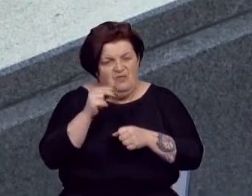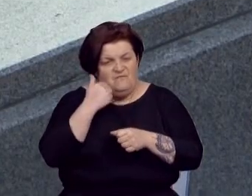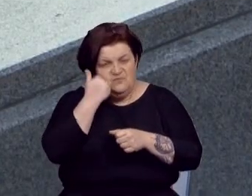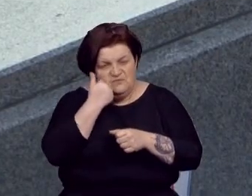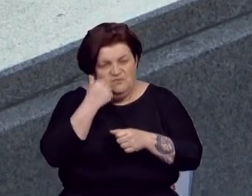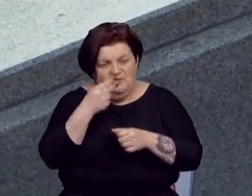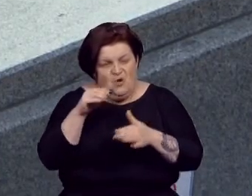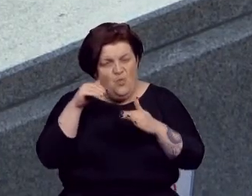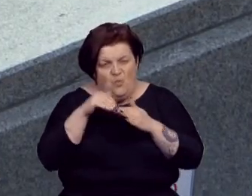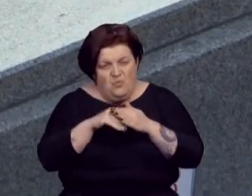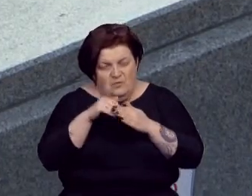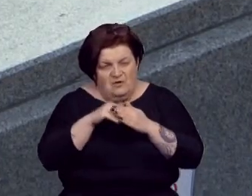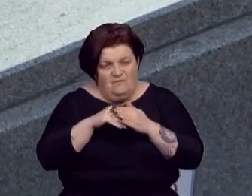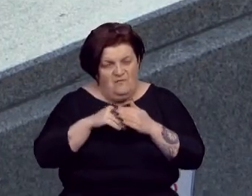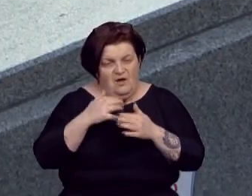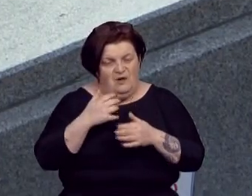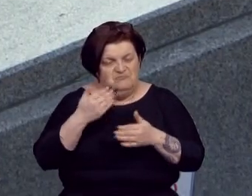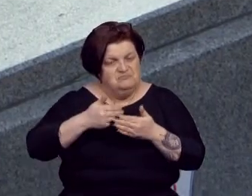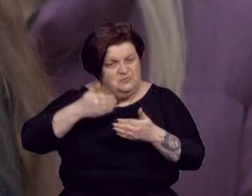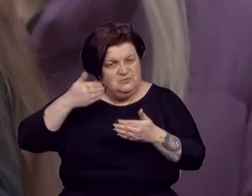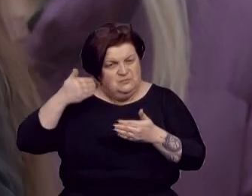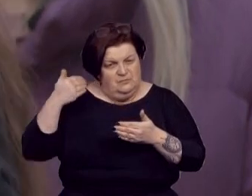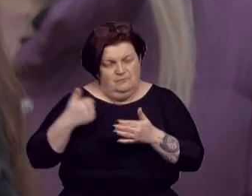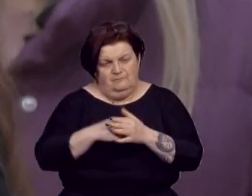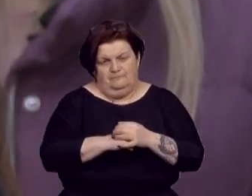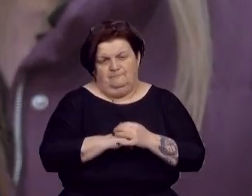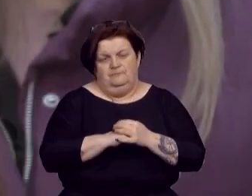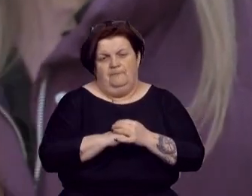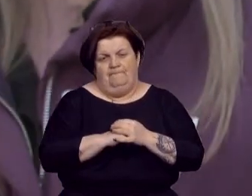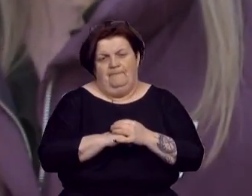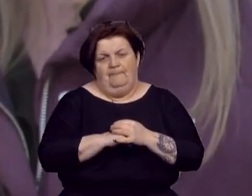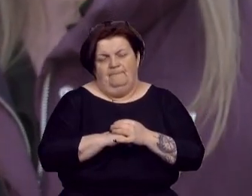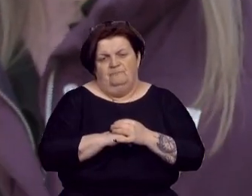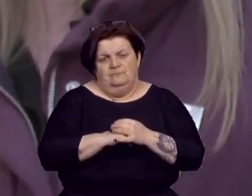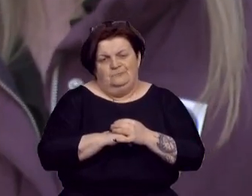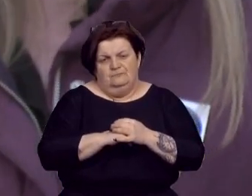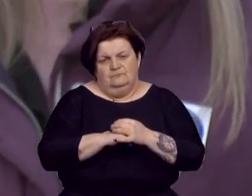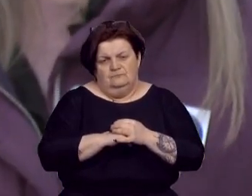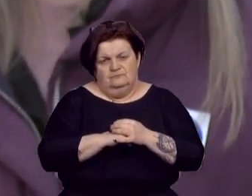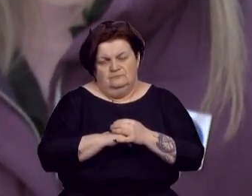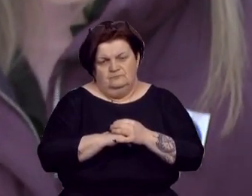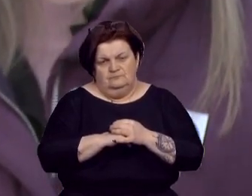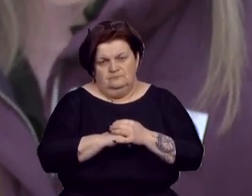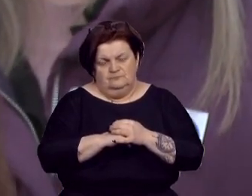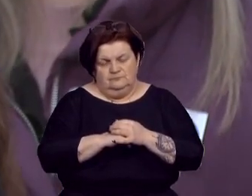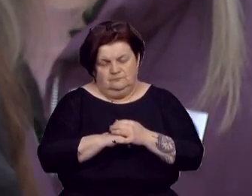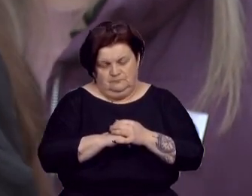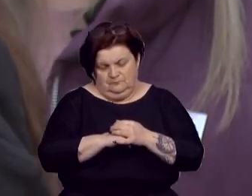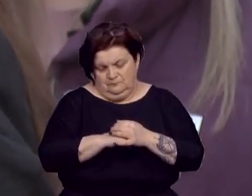ani nie ukrywa swojej przeszłości. Niczym odwagę nie wytchnącą